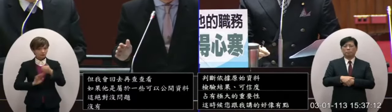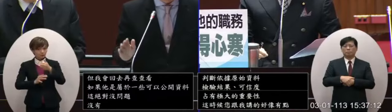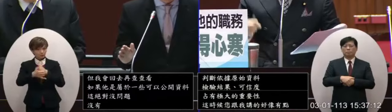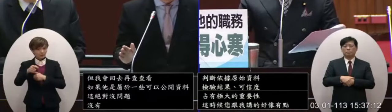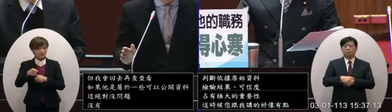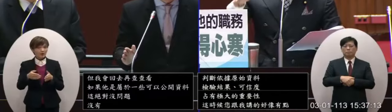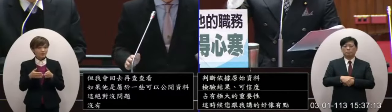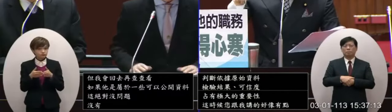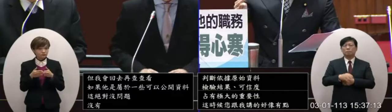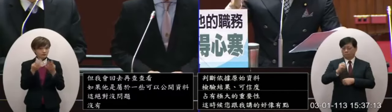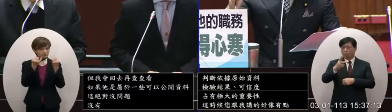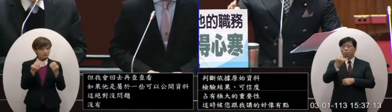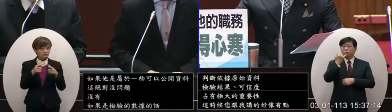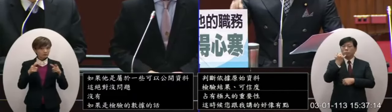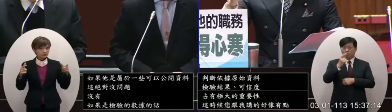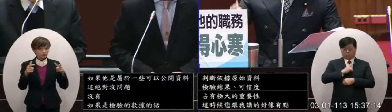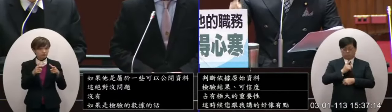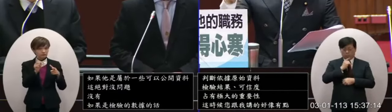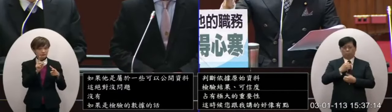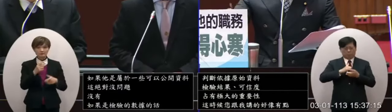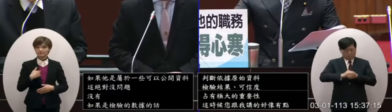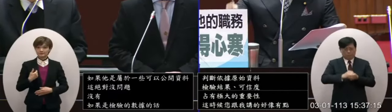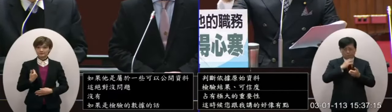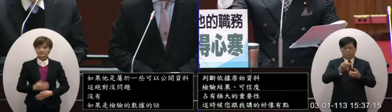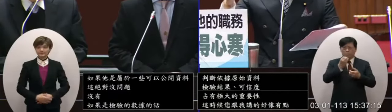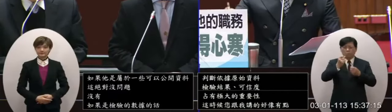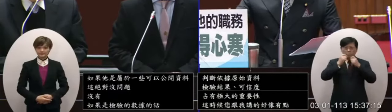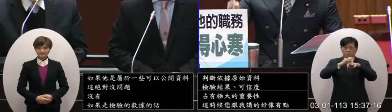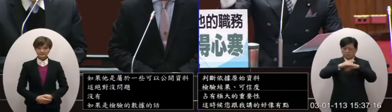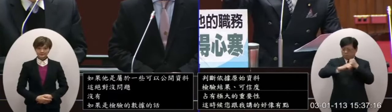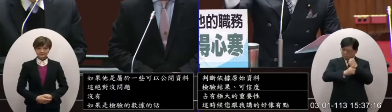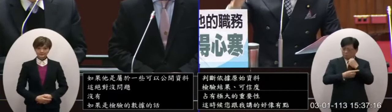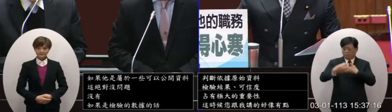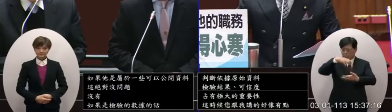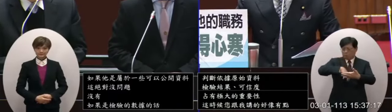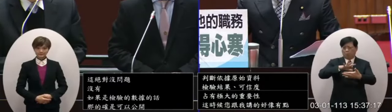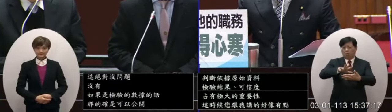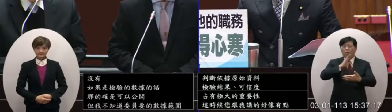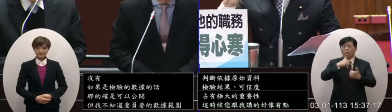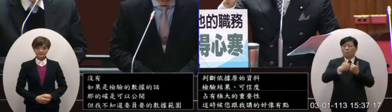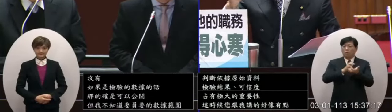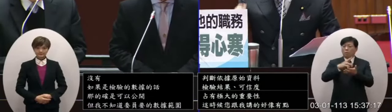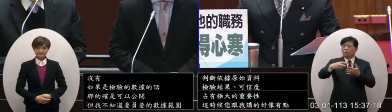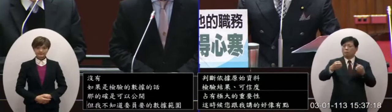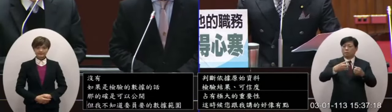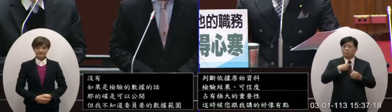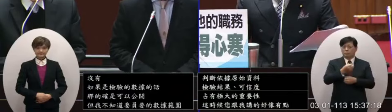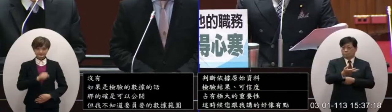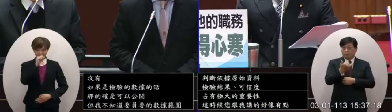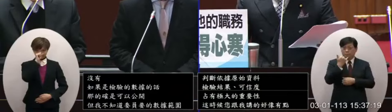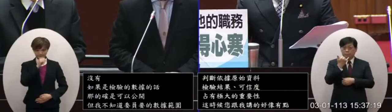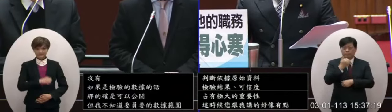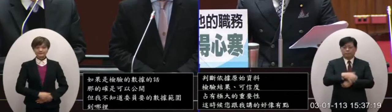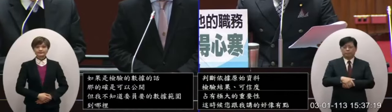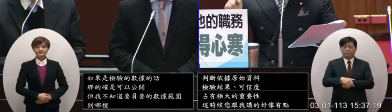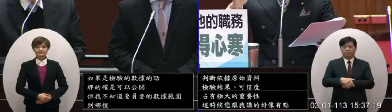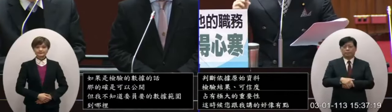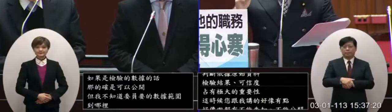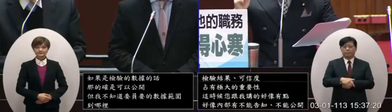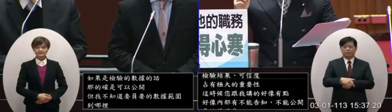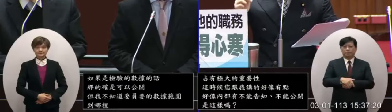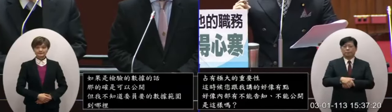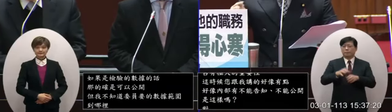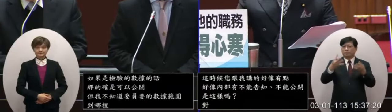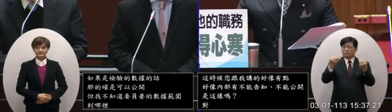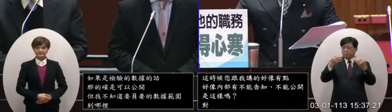的范围到哪里。 Okay, 我要的范围内一定都是食安法所规定的，那我们会后再讨论，我再跟你要资料，这样可以吗？ 好，